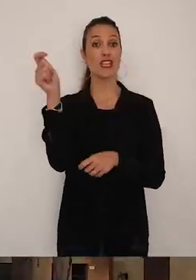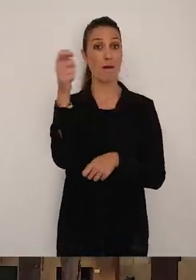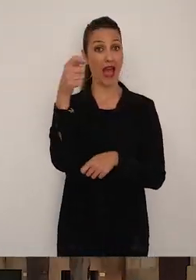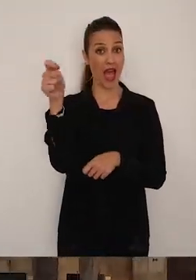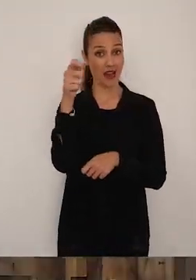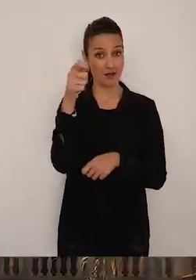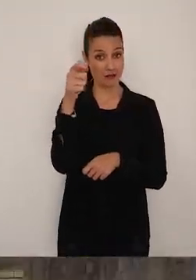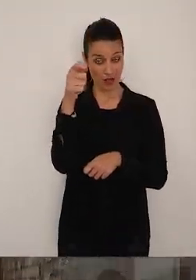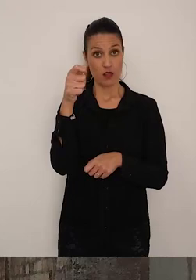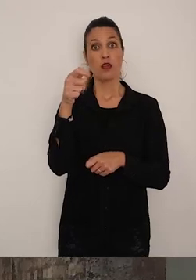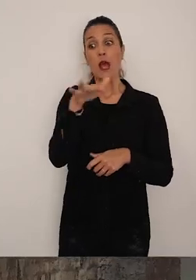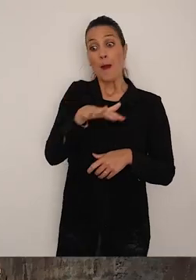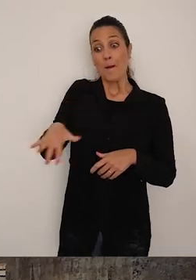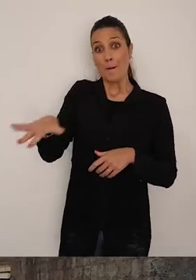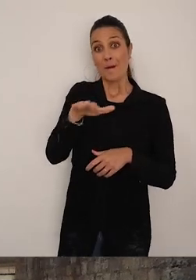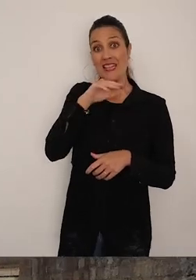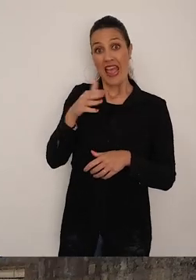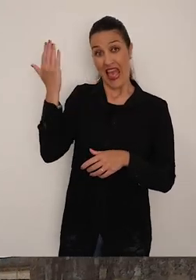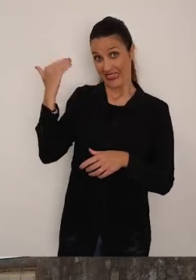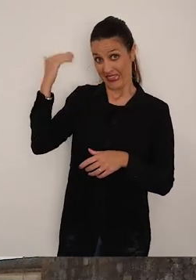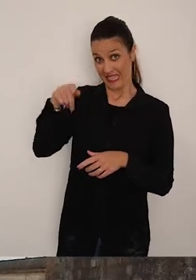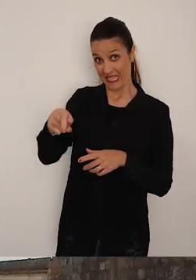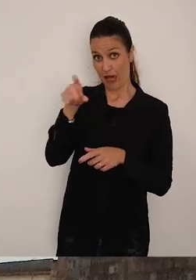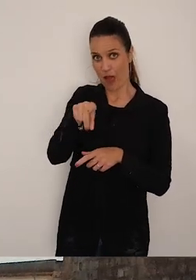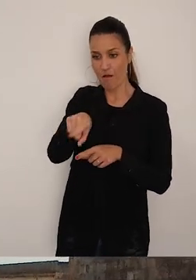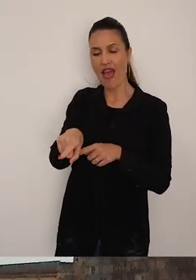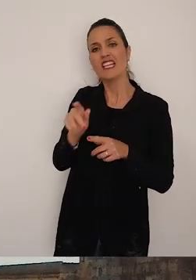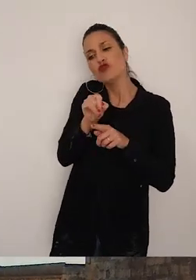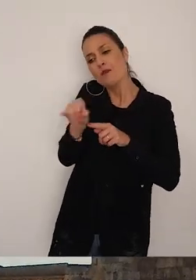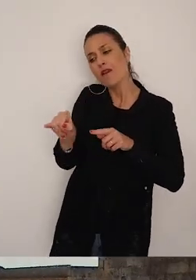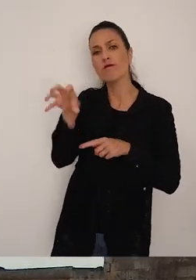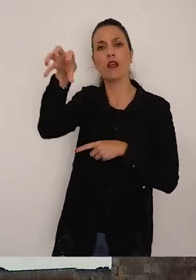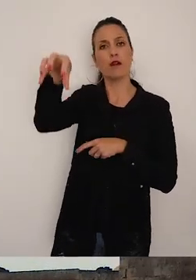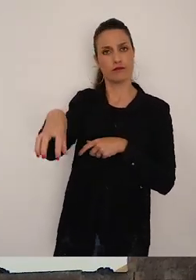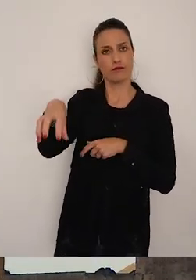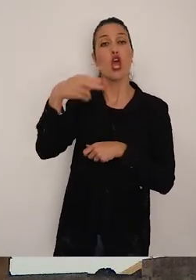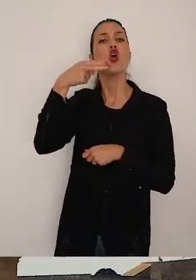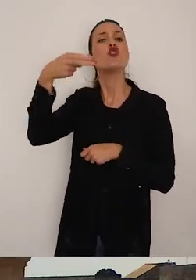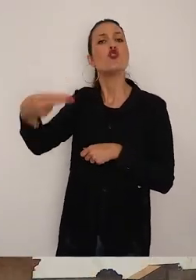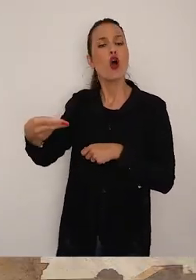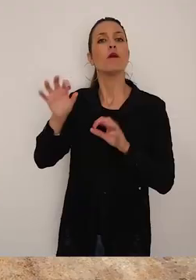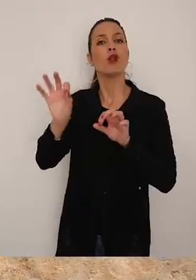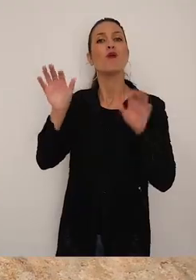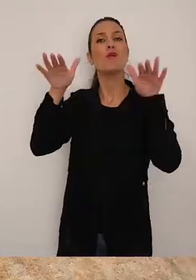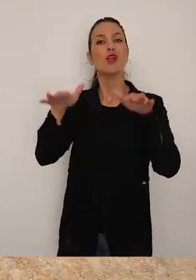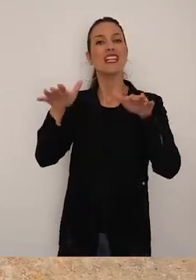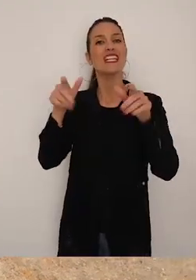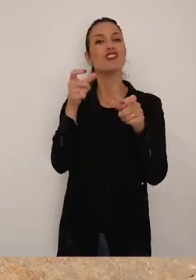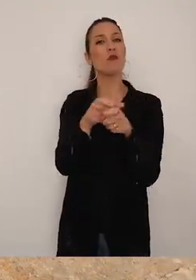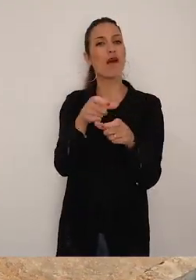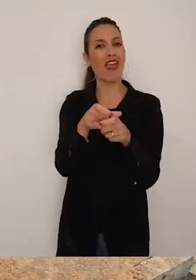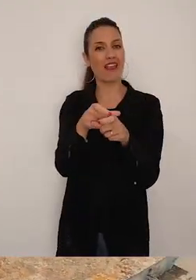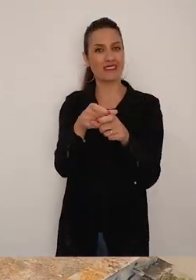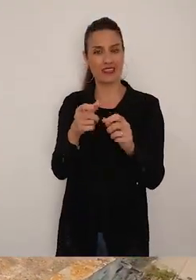La chiesa della Madonna della Palma è situata in una parte periferica della zona antica di Palmariggi e porta il nome della protettrice del